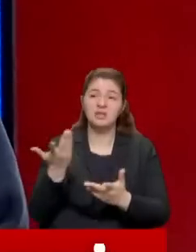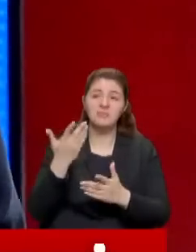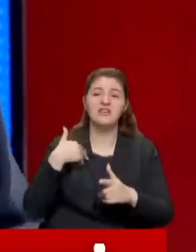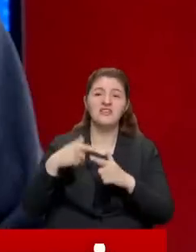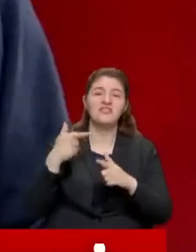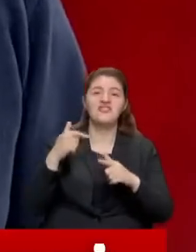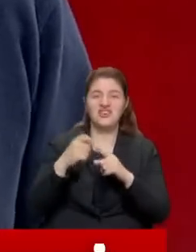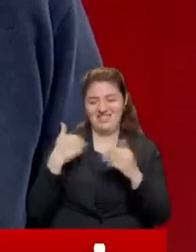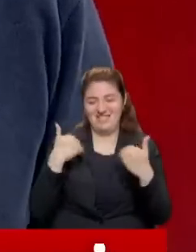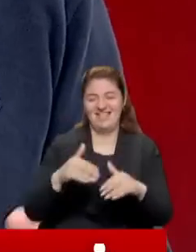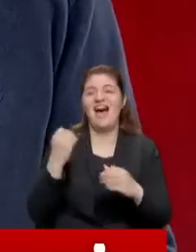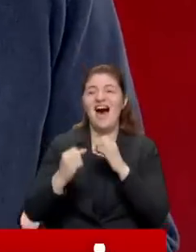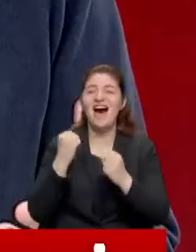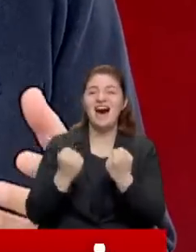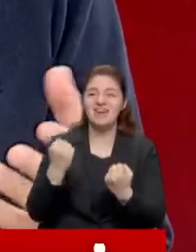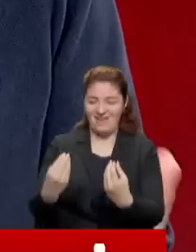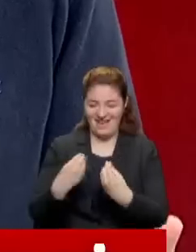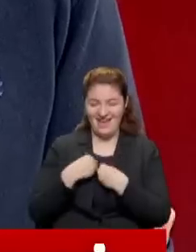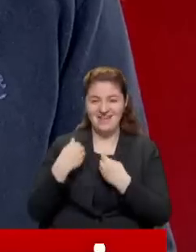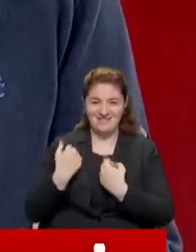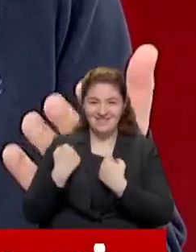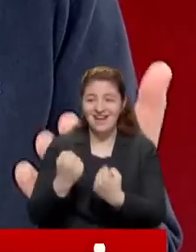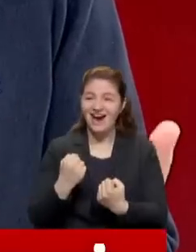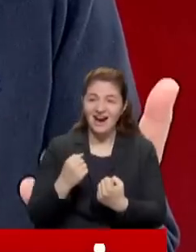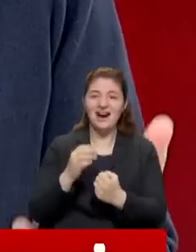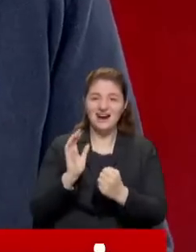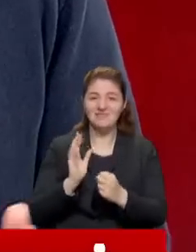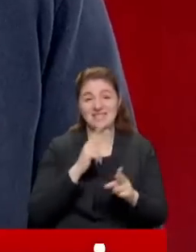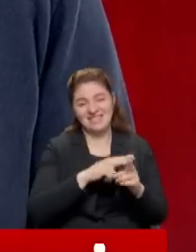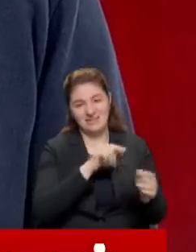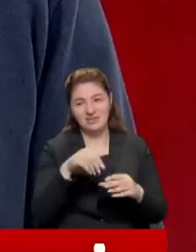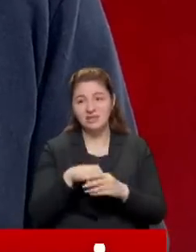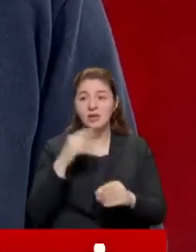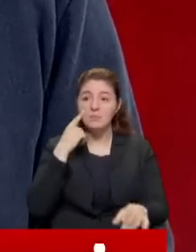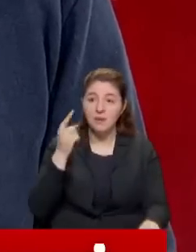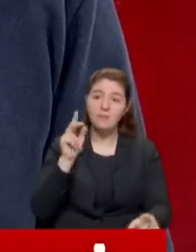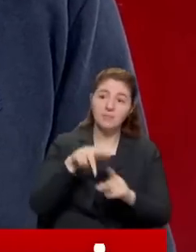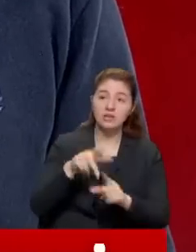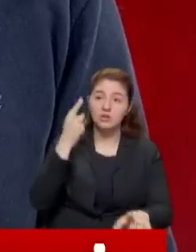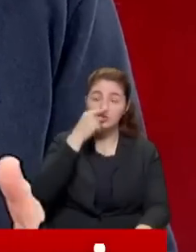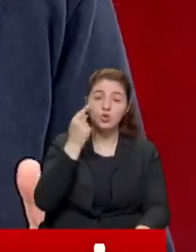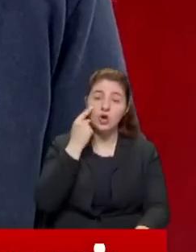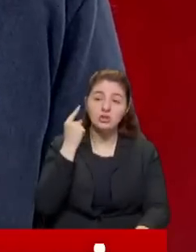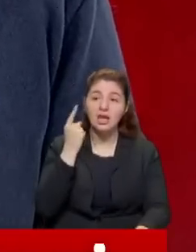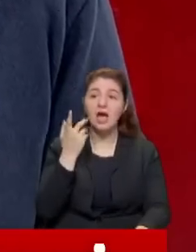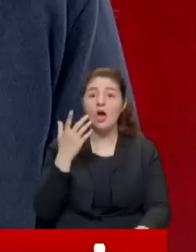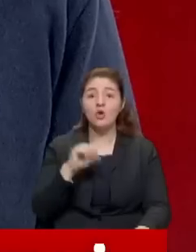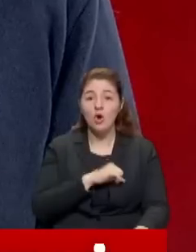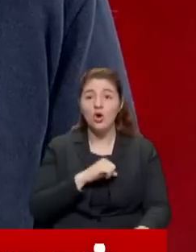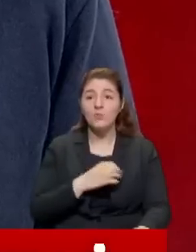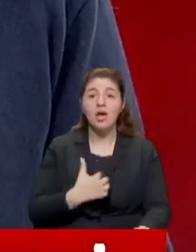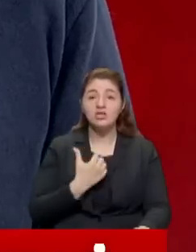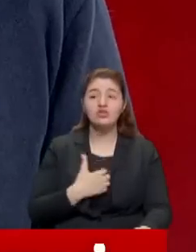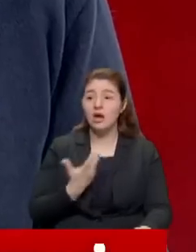araba gönderiyorsunuz ama hızlıca yani getirelim diye. Bindiğin zaman bak insanların yüzüne, evet, gözlerine, umut mu, endişe mi